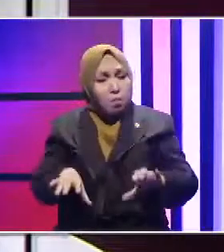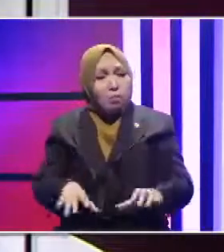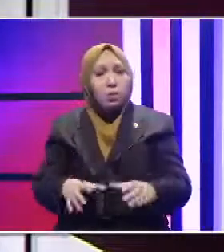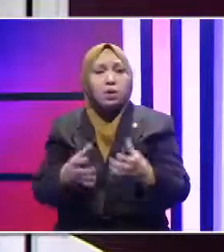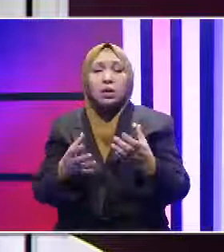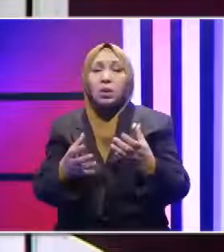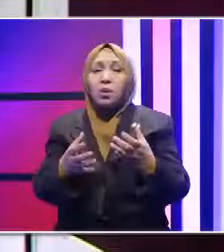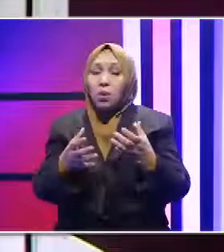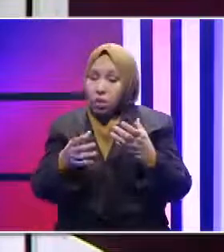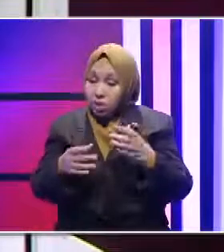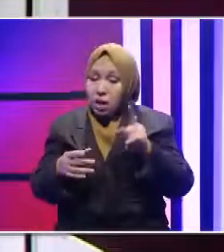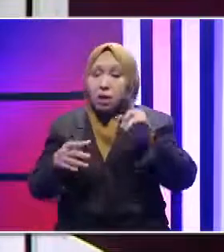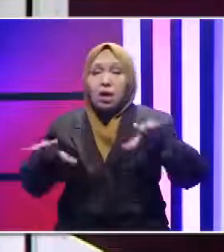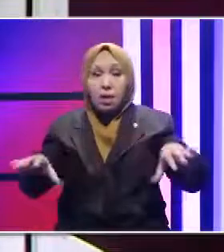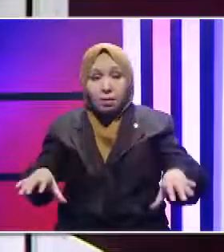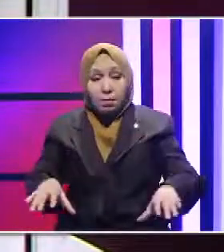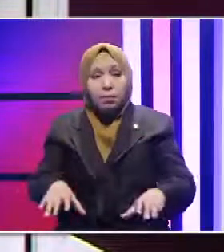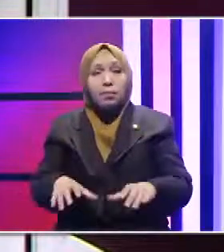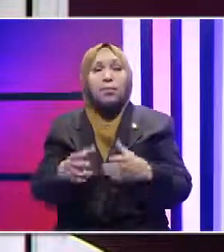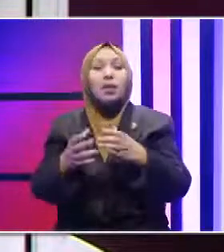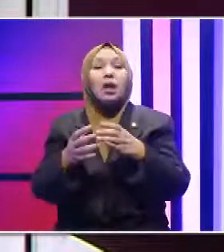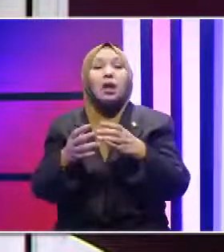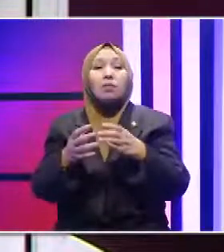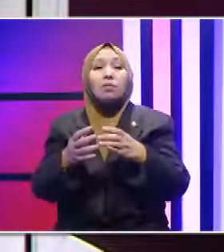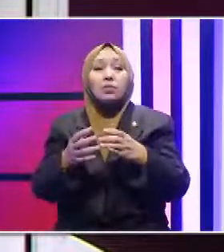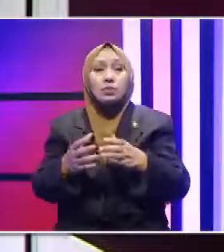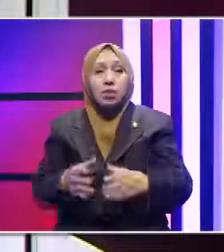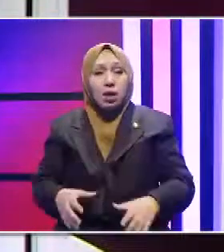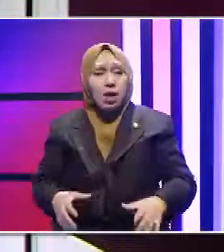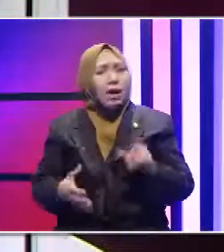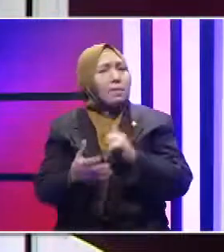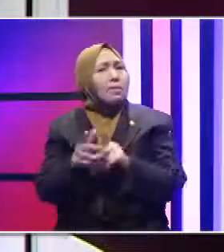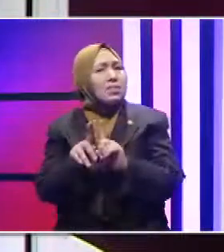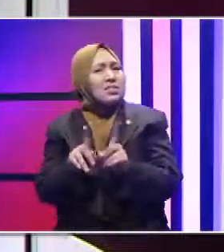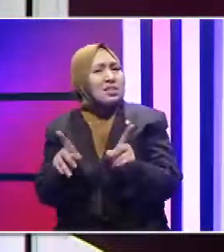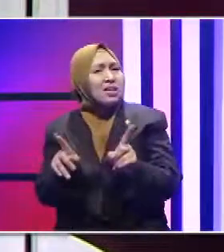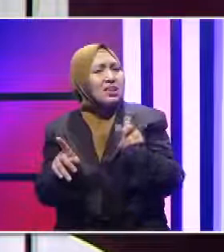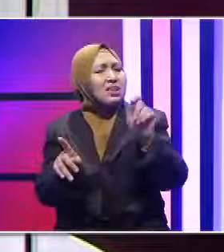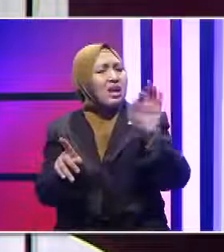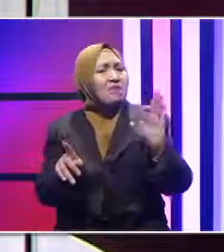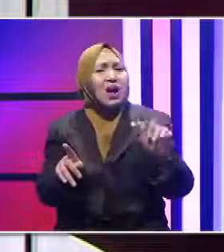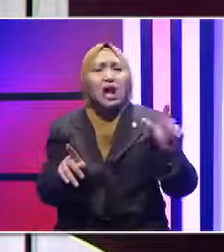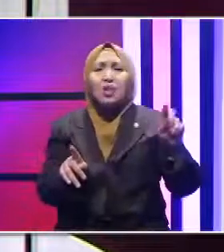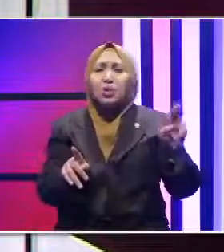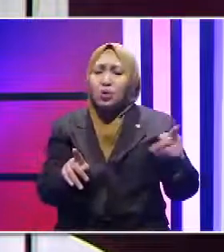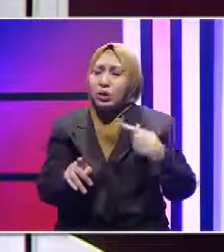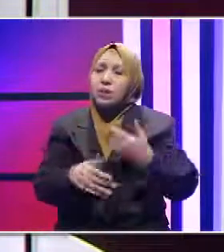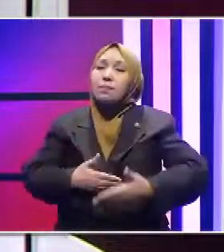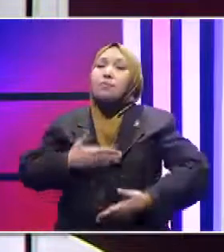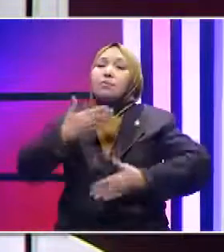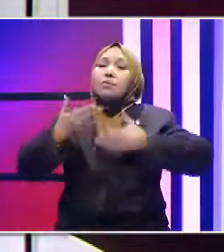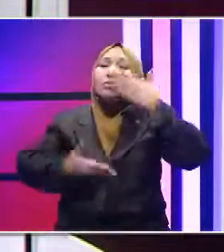bukan kamu amalkan, bukan ya'malun, ta'malun, tetapi taf'alun. Apa beza dia? Taf'alun ini Ustaz ya, kita bernafas,